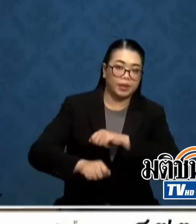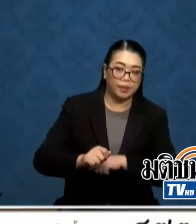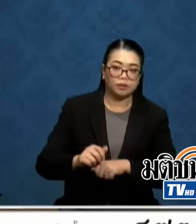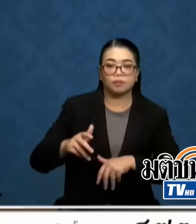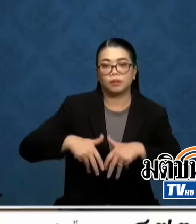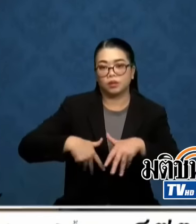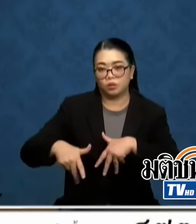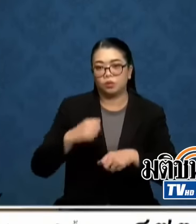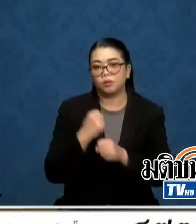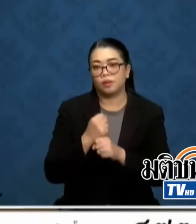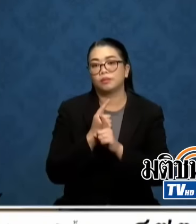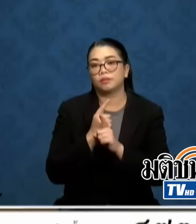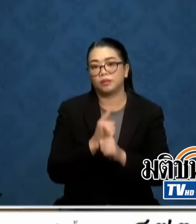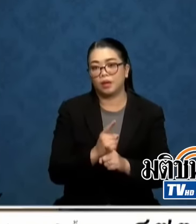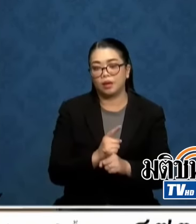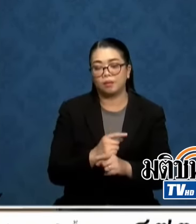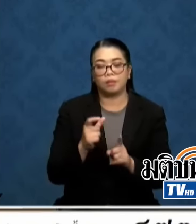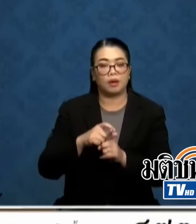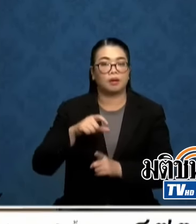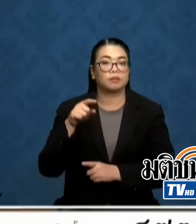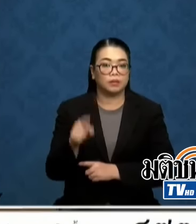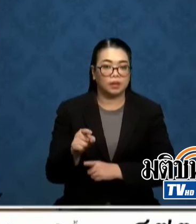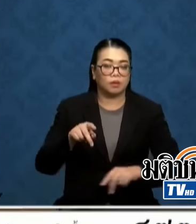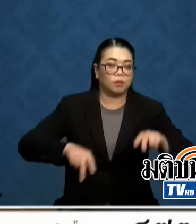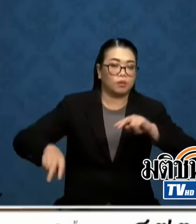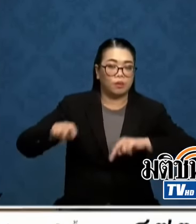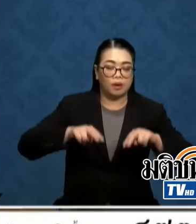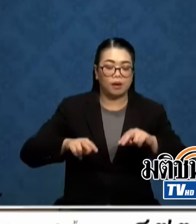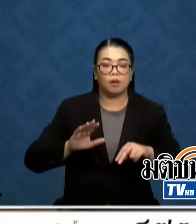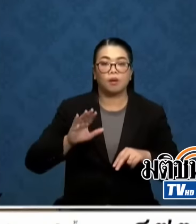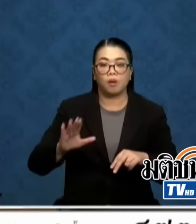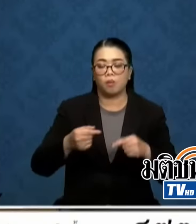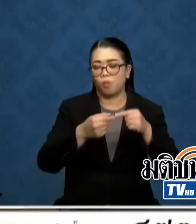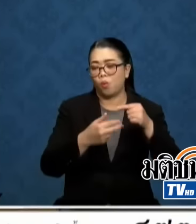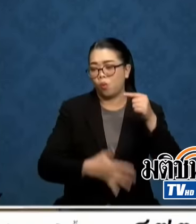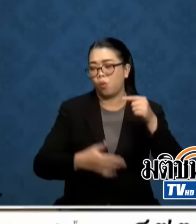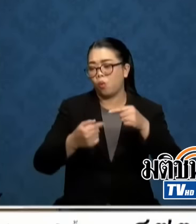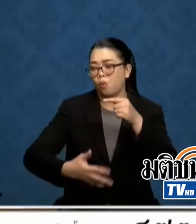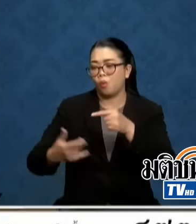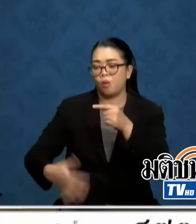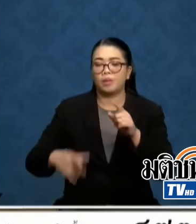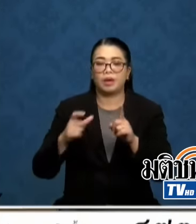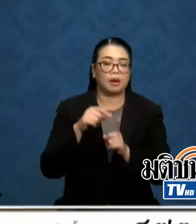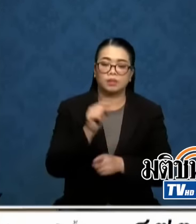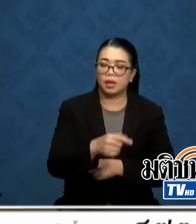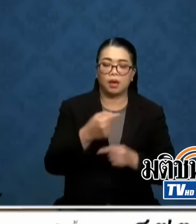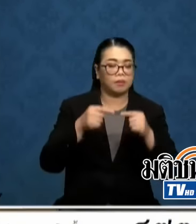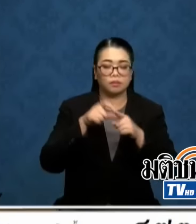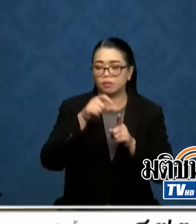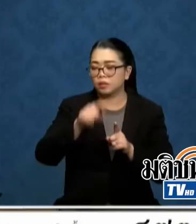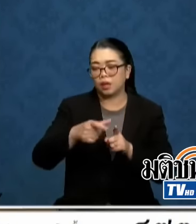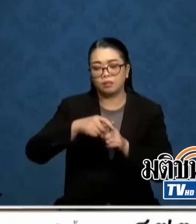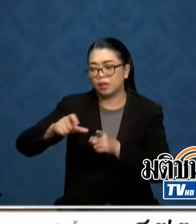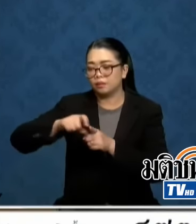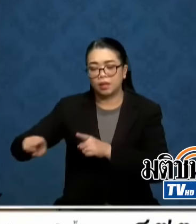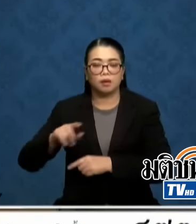2557ออกคำสั่งหัวหน้าคณะความรักษาความสงบแห่งชาติอีกจำนวนมากซึ่งบางฉบับ